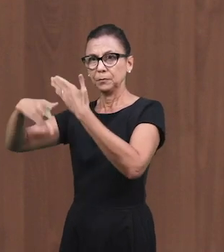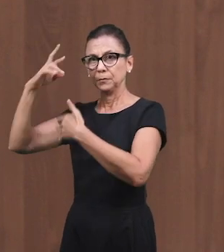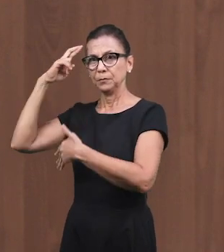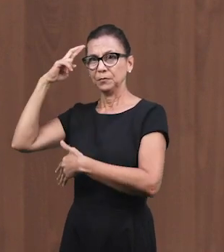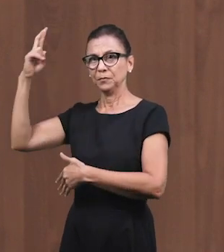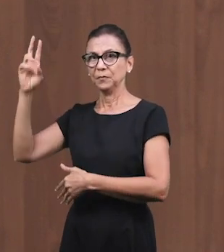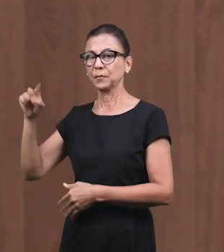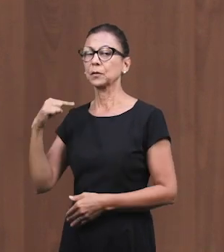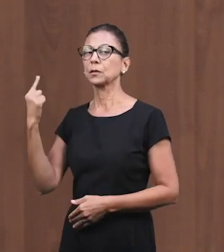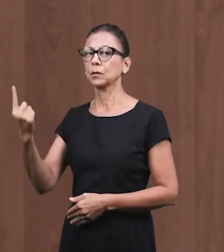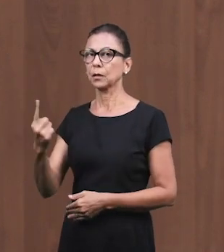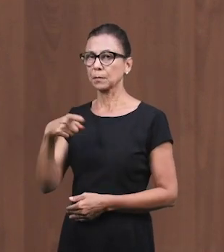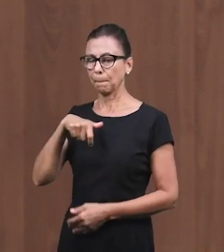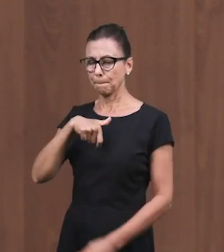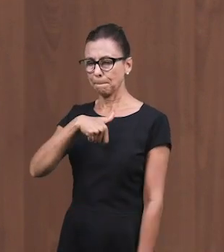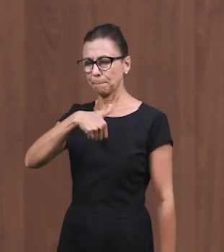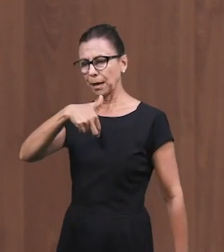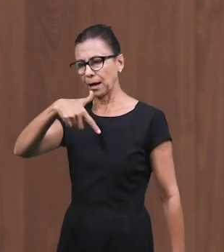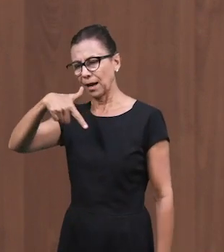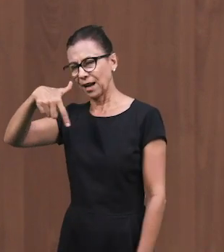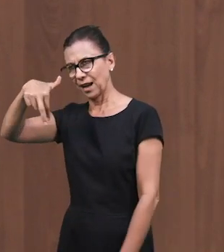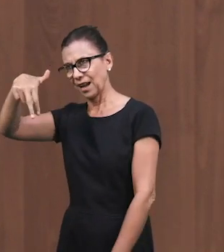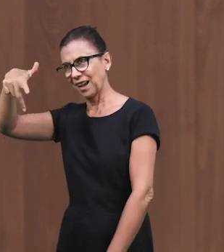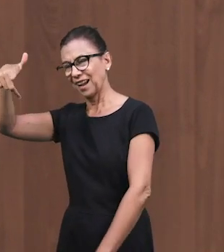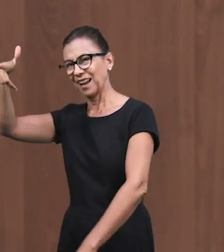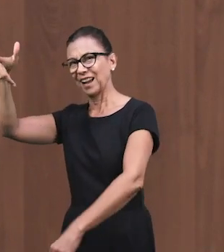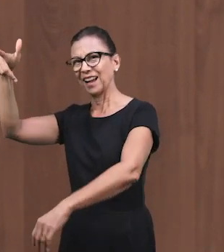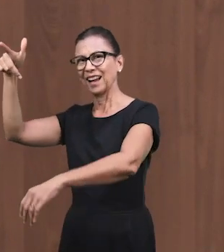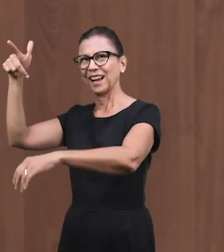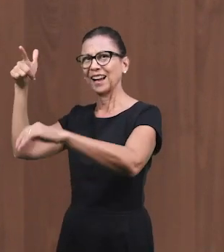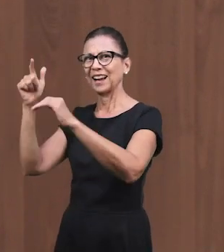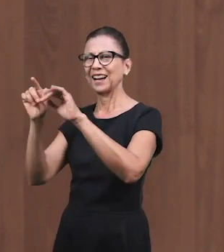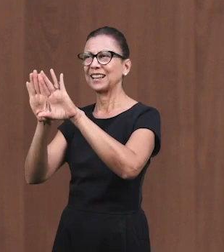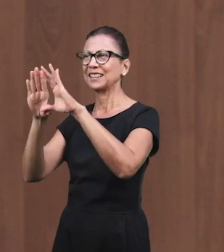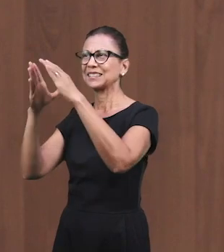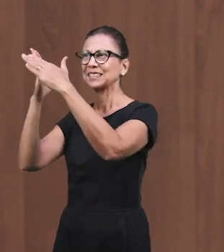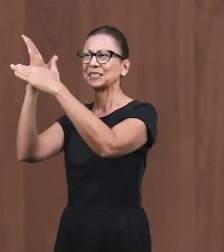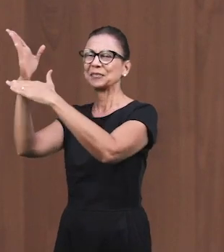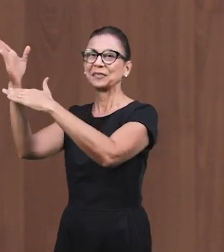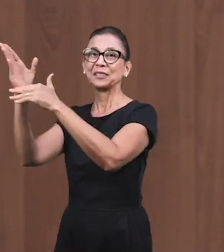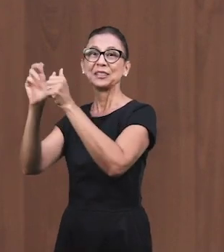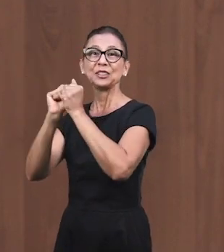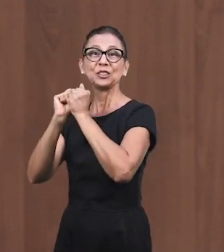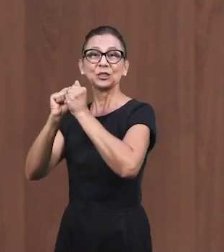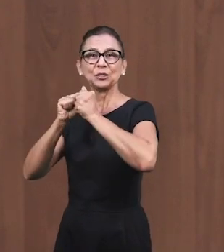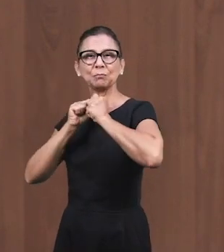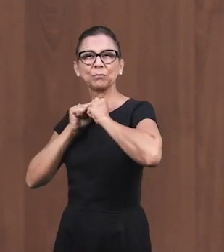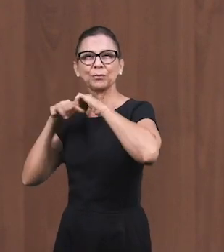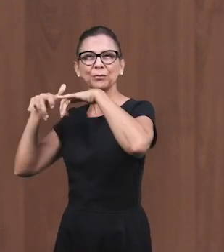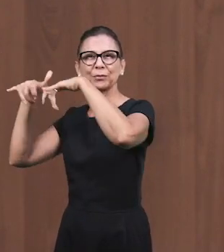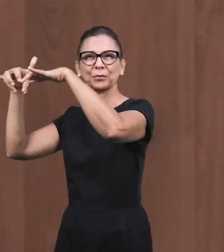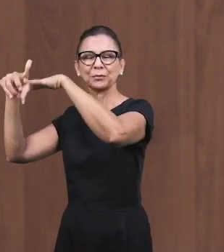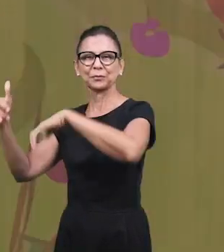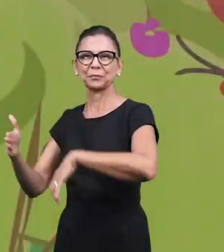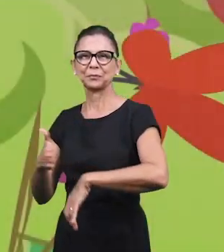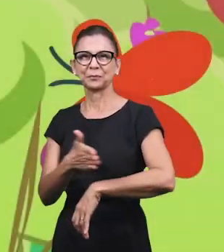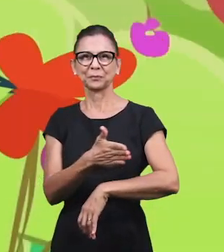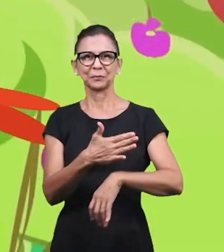Seigneur, nous serons en train de marcher et nous arriverons ensemble à l'éternité.